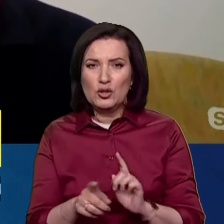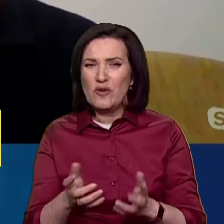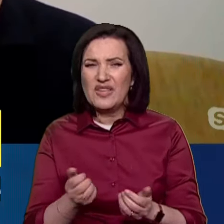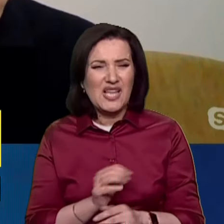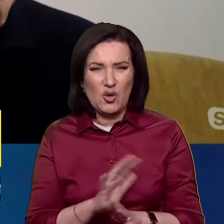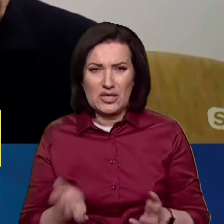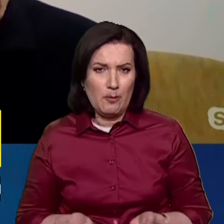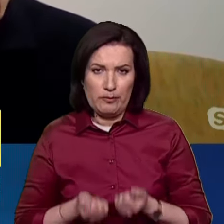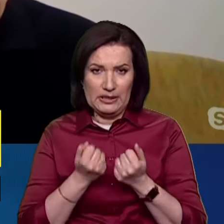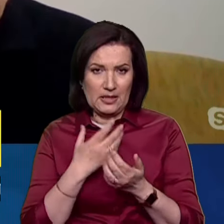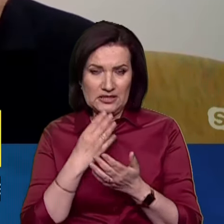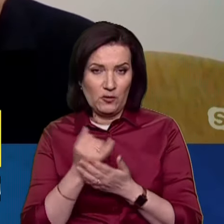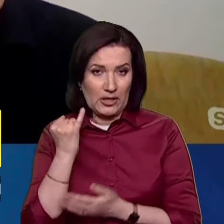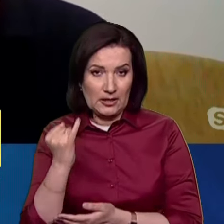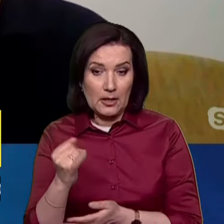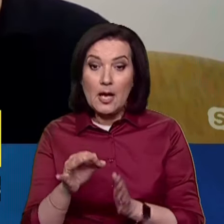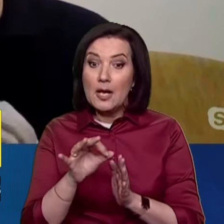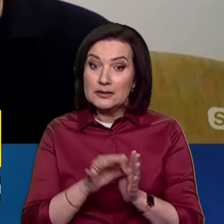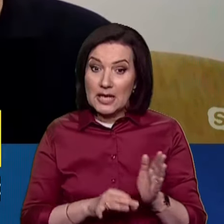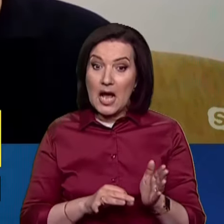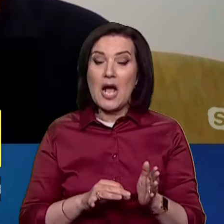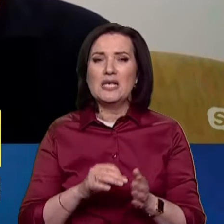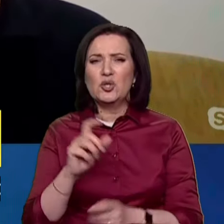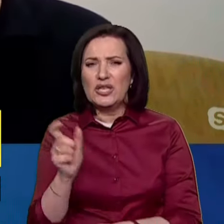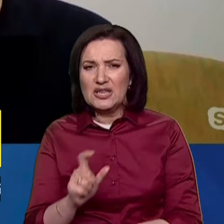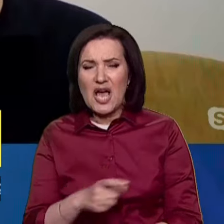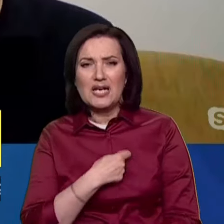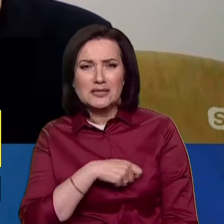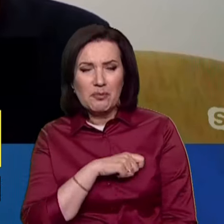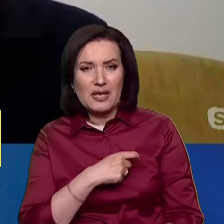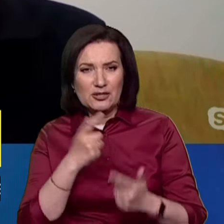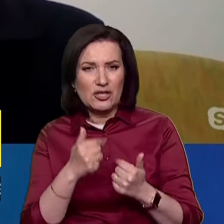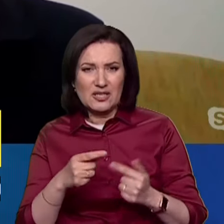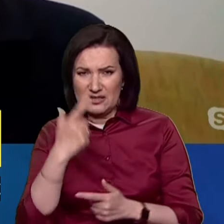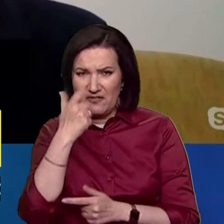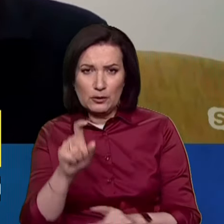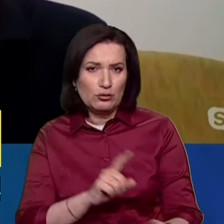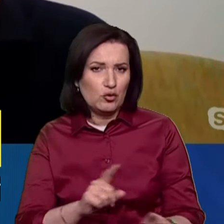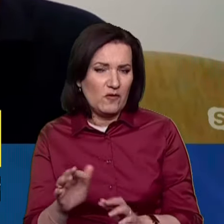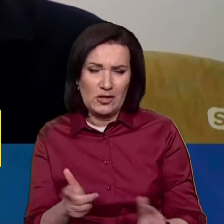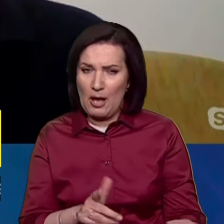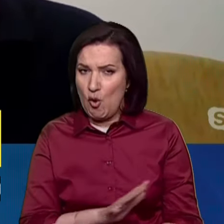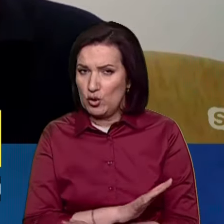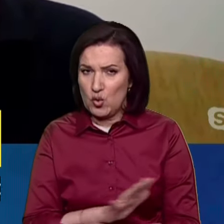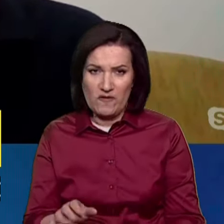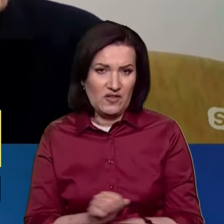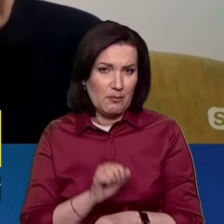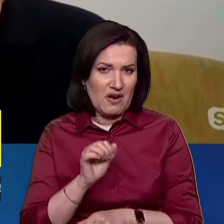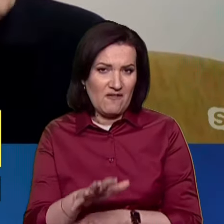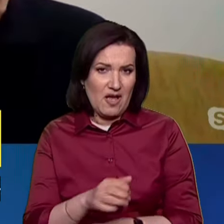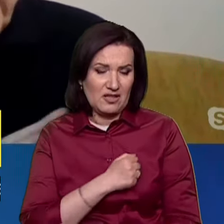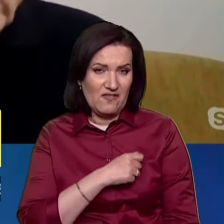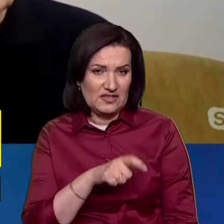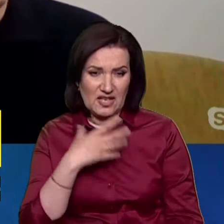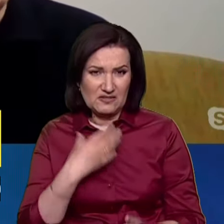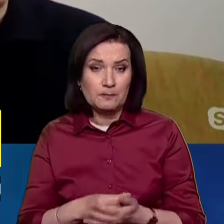не отримує підтримки своєї ідеї. Одразу представники Італії, Іспанії, інших країн заявили, що вони не готові відправляти власні